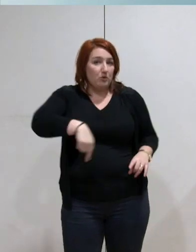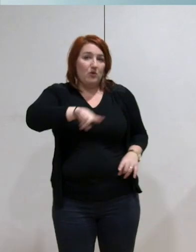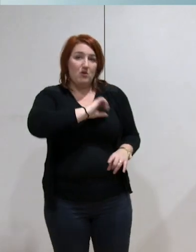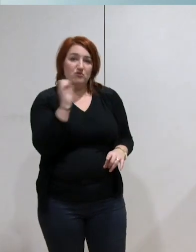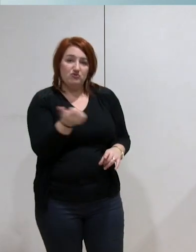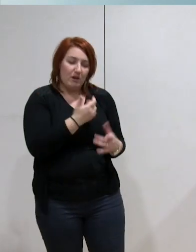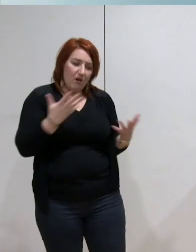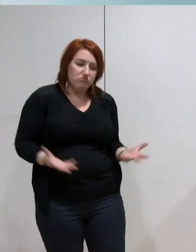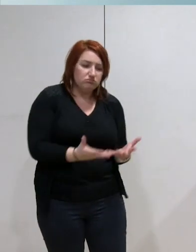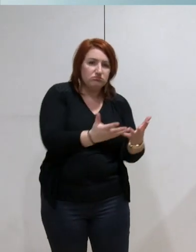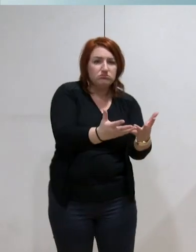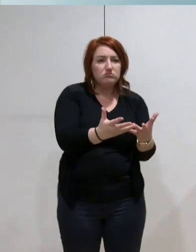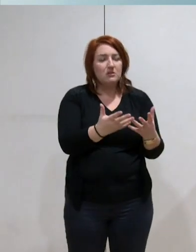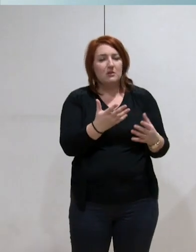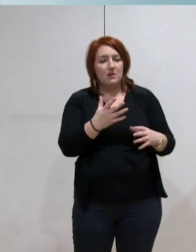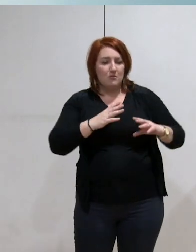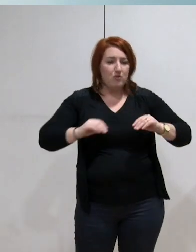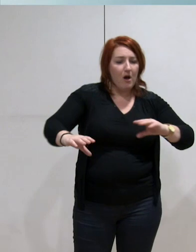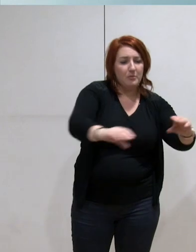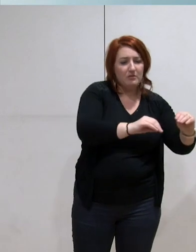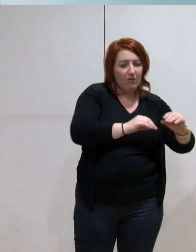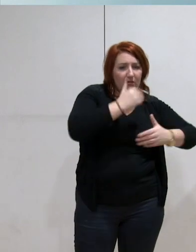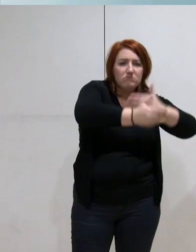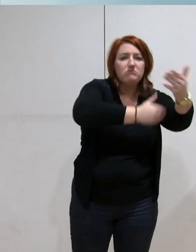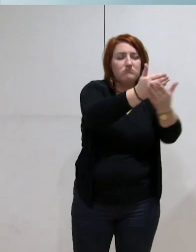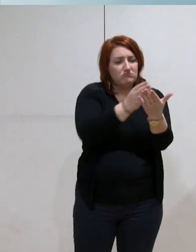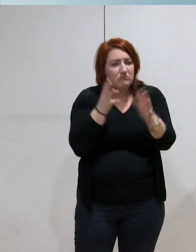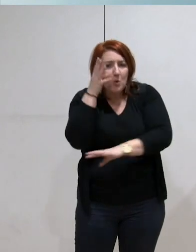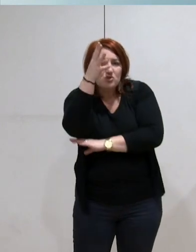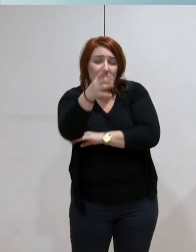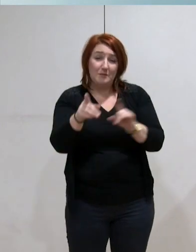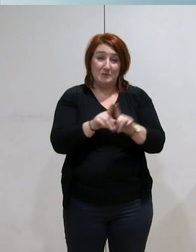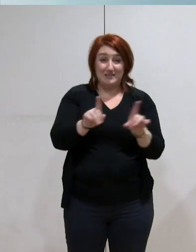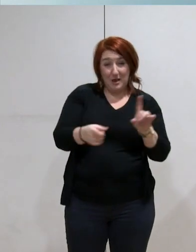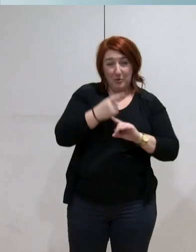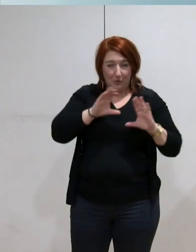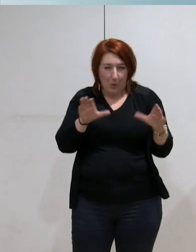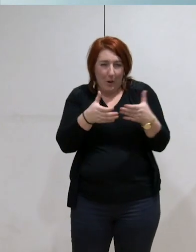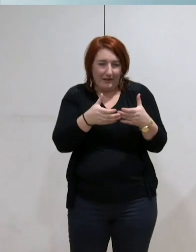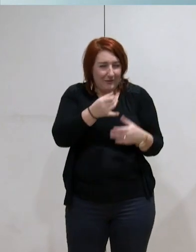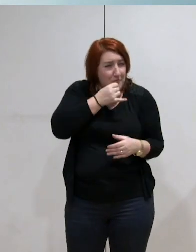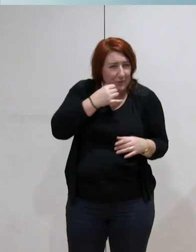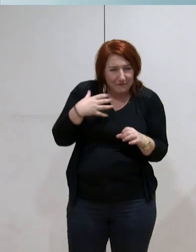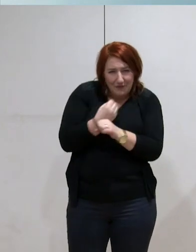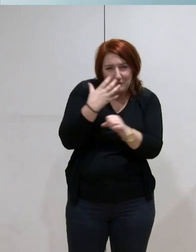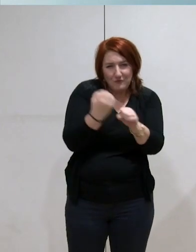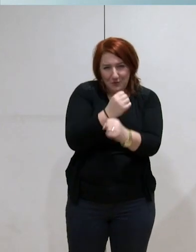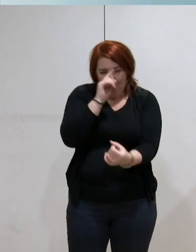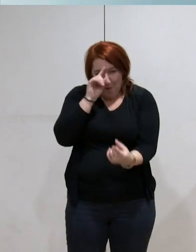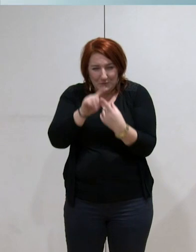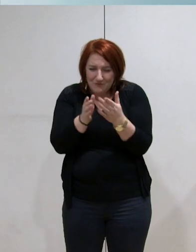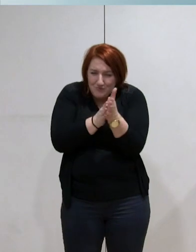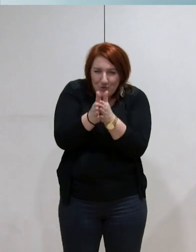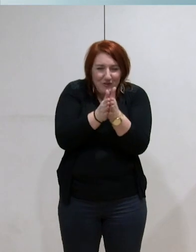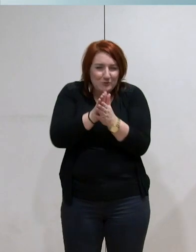l'avant et pour faire ses projets avoir des petites victoires collectives des petites victoires qui nous donnent envie d'avancer et finalement cette